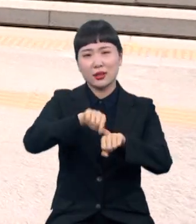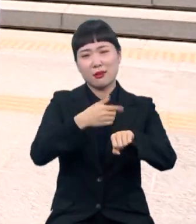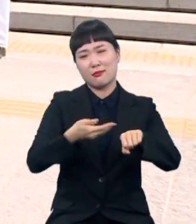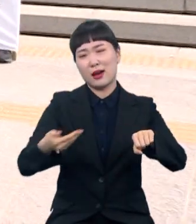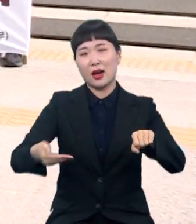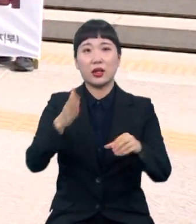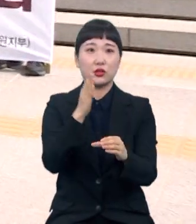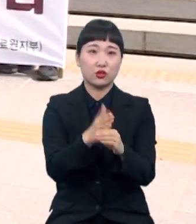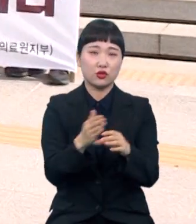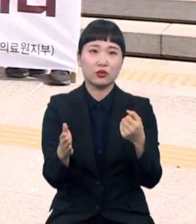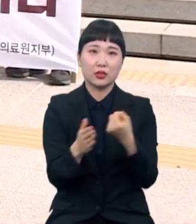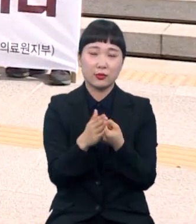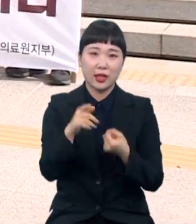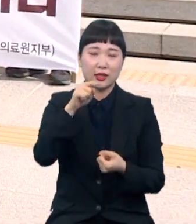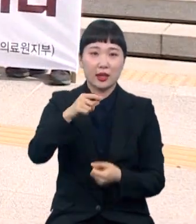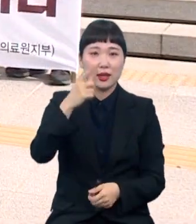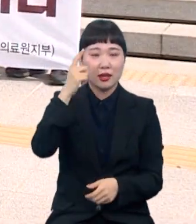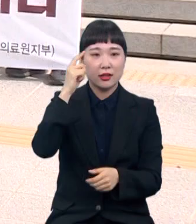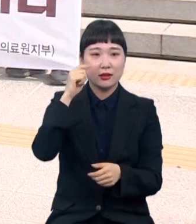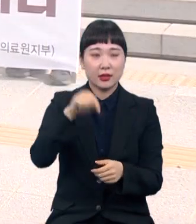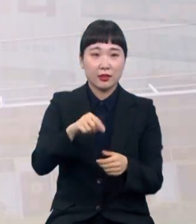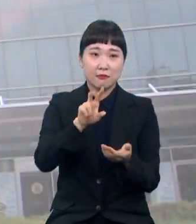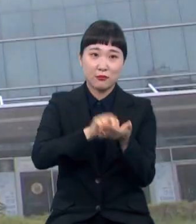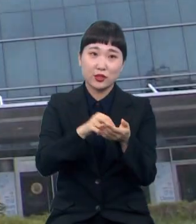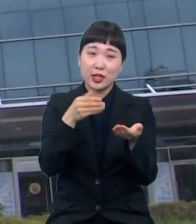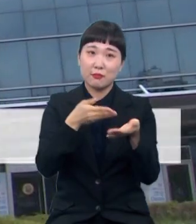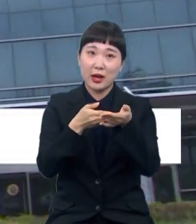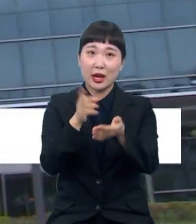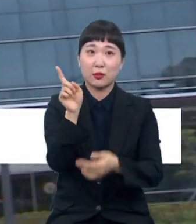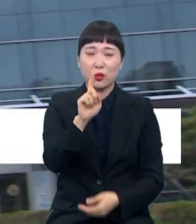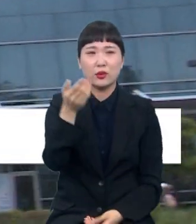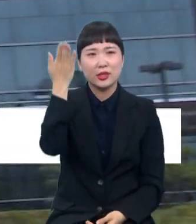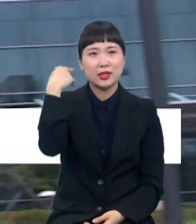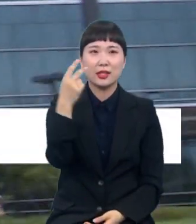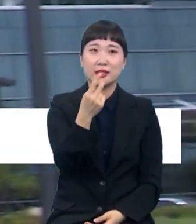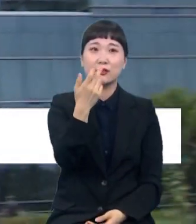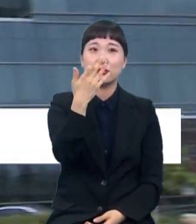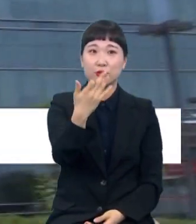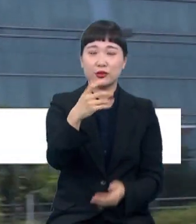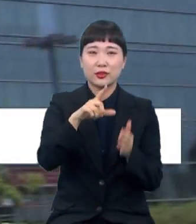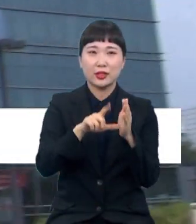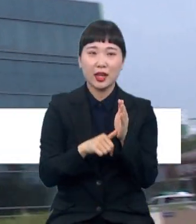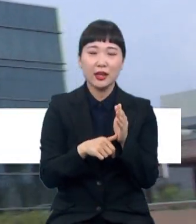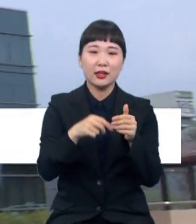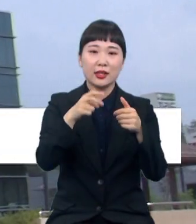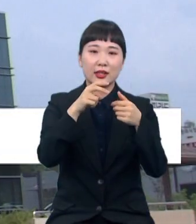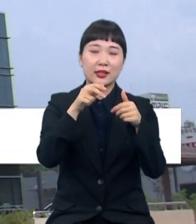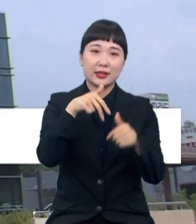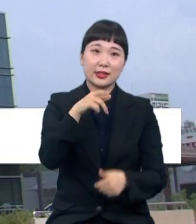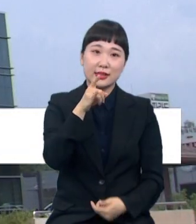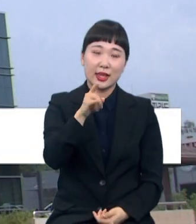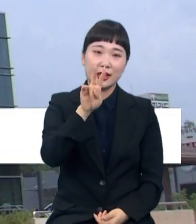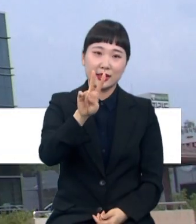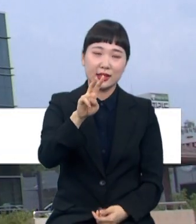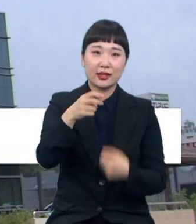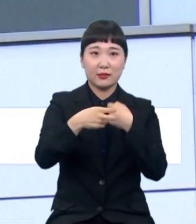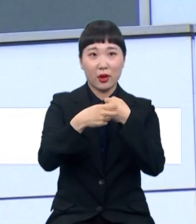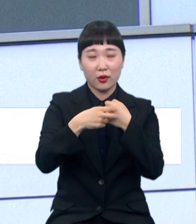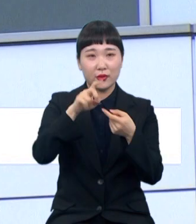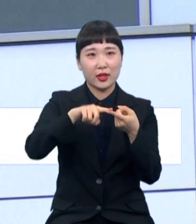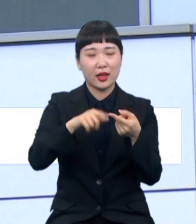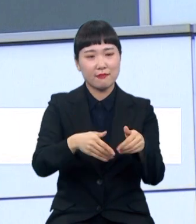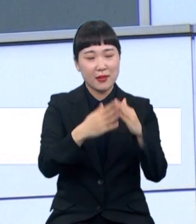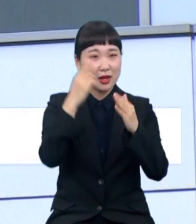논란의 불씨는 타당성 연구 용역. 인천시는 지난 2019년에 제2인천의료원 건립 타당성